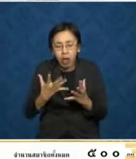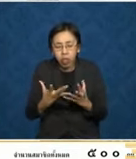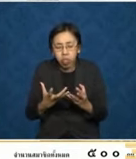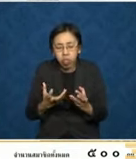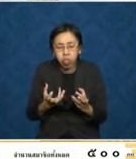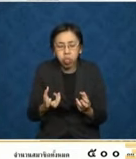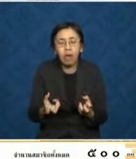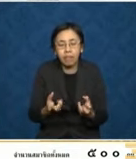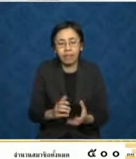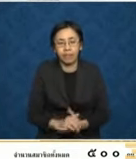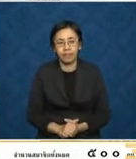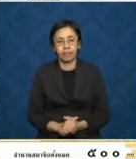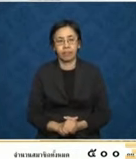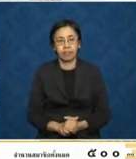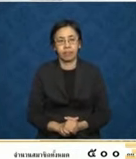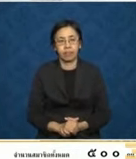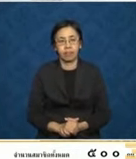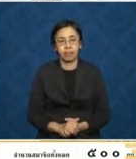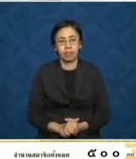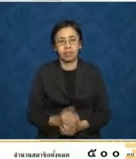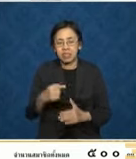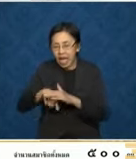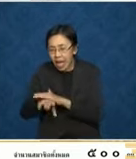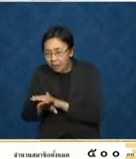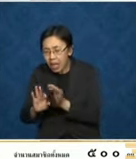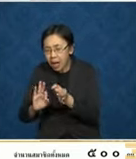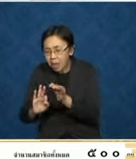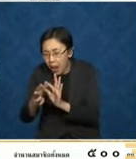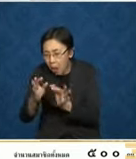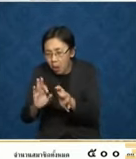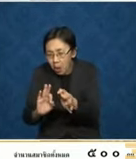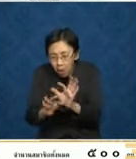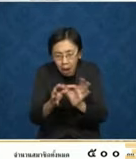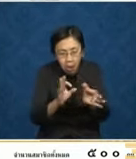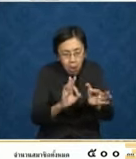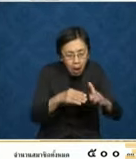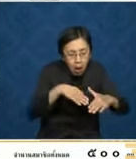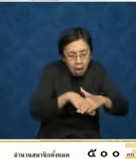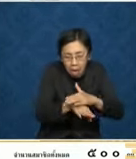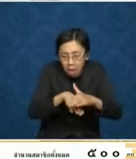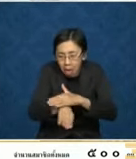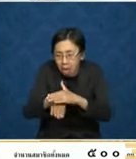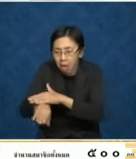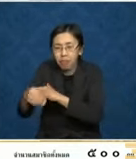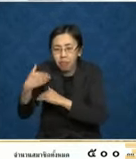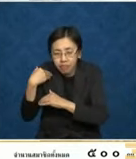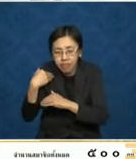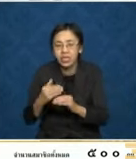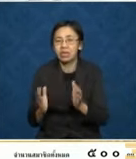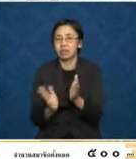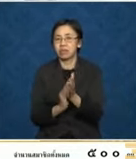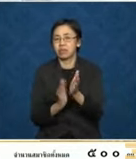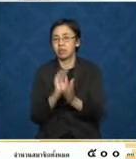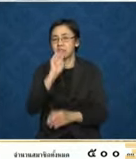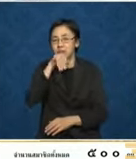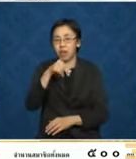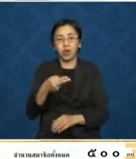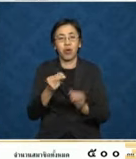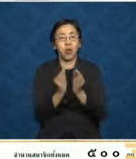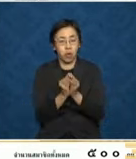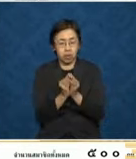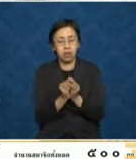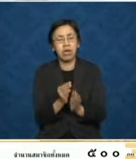ดได้สุดท้ายก็มีการลักลอบเผาทีละเล็กทีละน้อยแบบนี้นะคะต้องขอชื่นชมทางเทศบาลตำบลหนองหอยนะคะที่เข